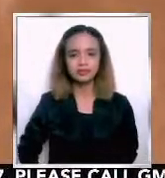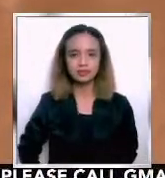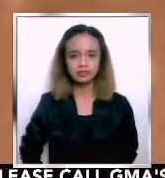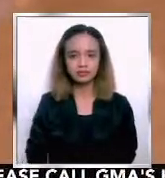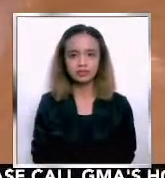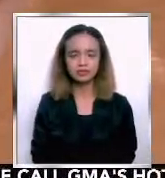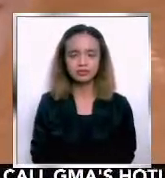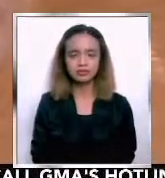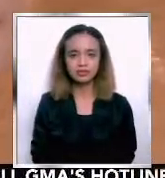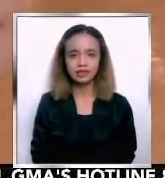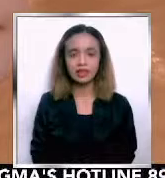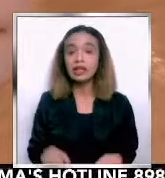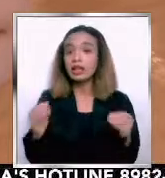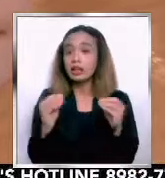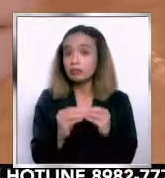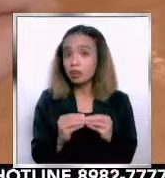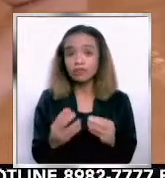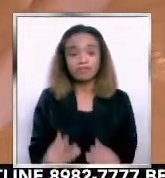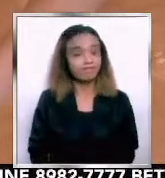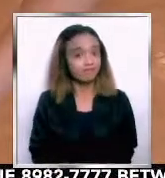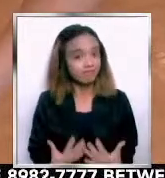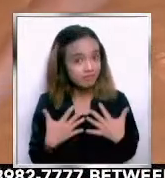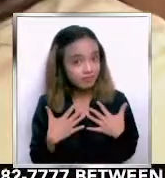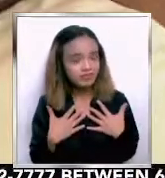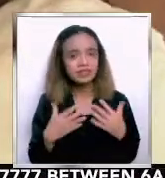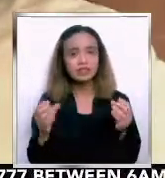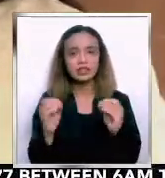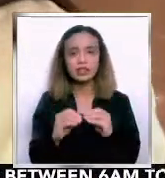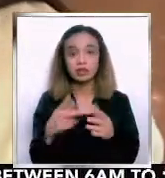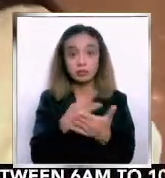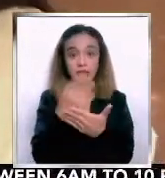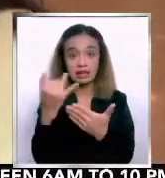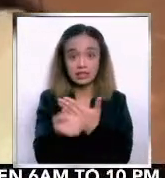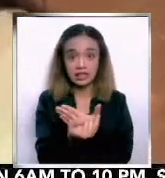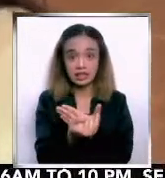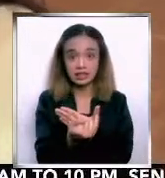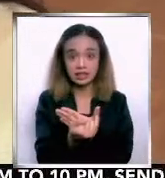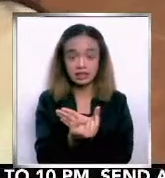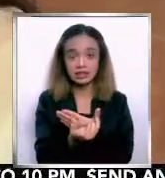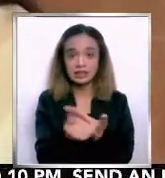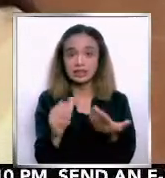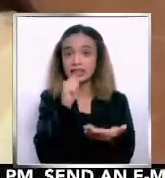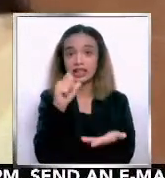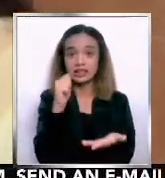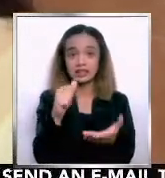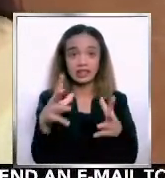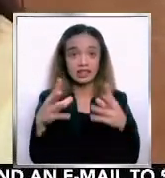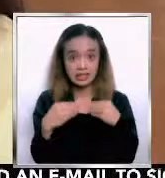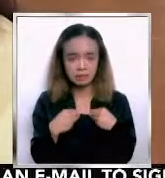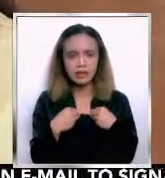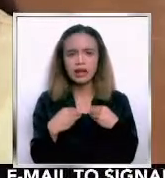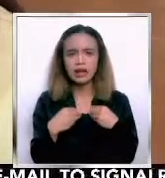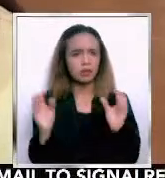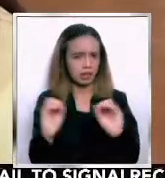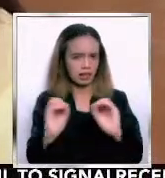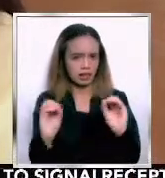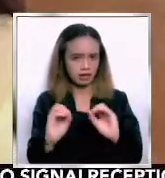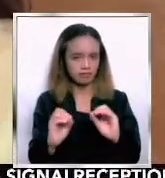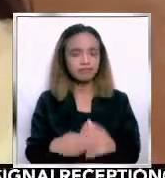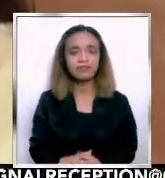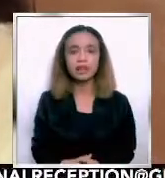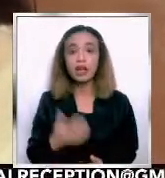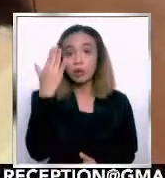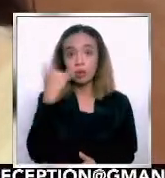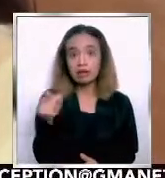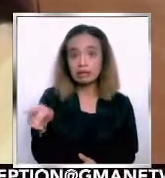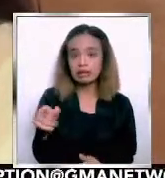Mas inspired magtrabaho at walang inaayawang proyekto si Starstruck Season 7 Ultimate Female Survivor Shane Salva. Lalo pat nakapundar na